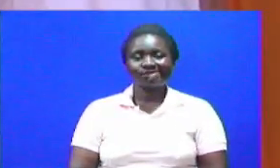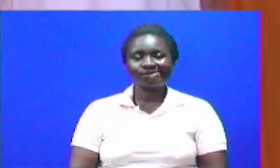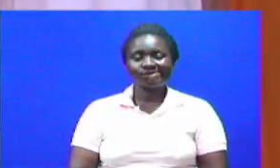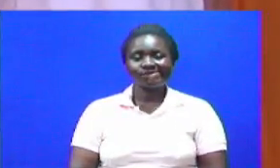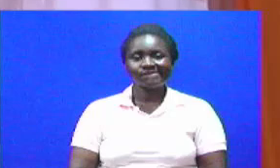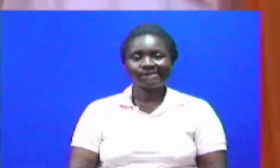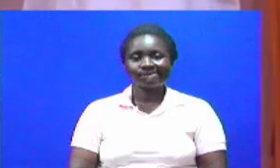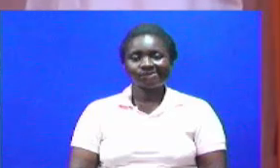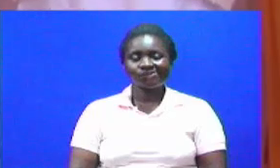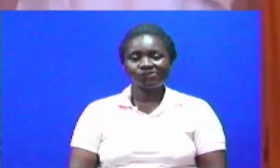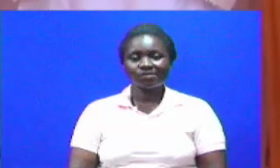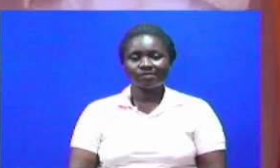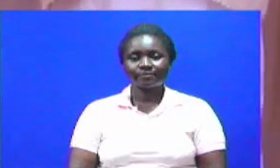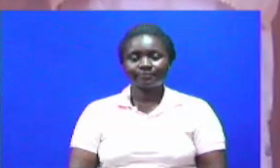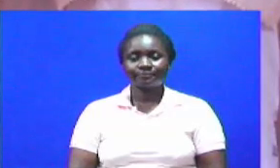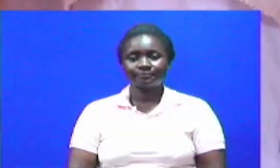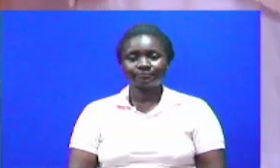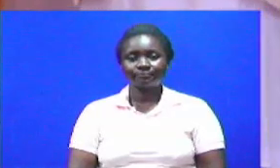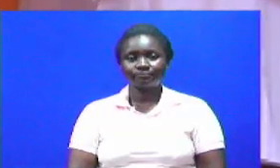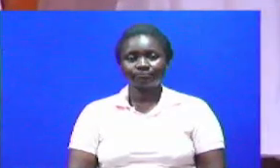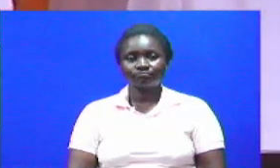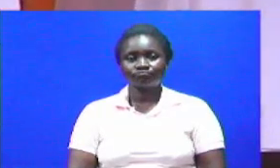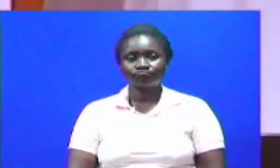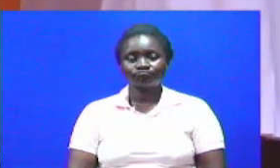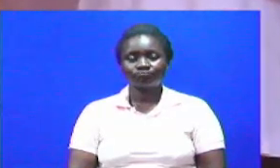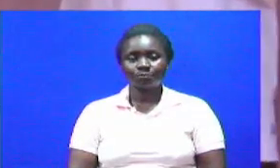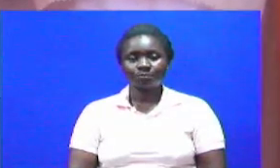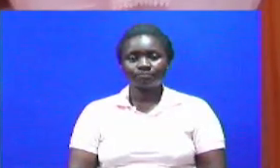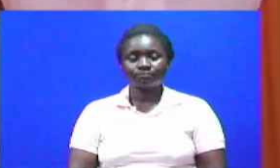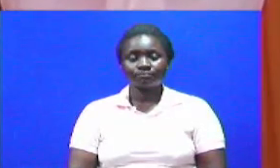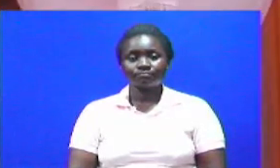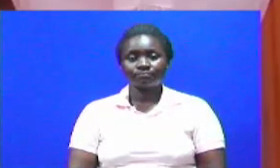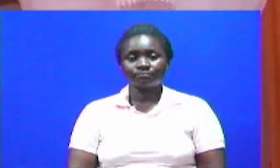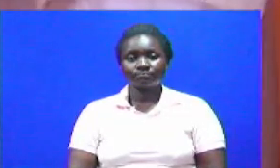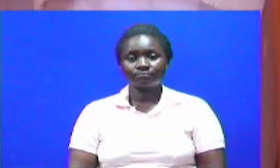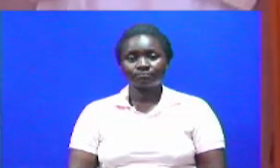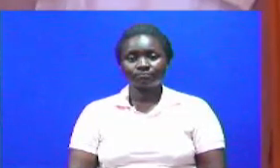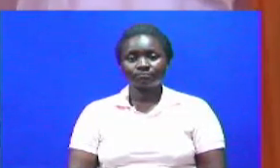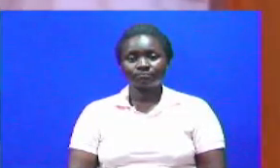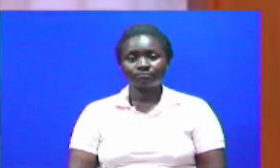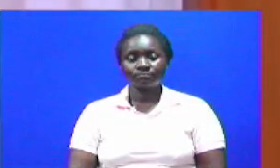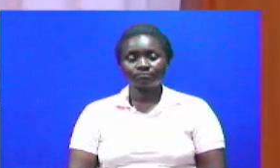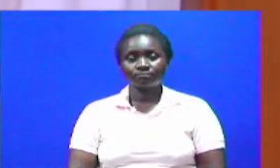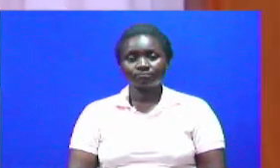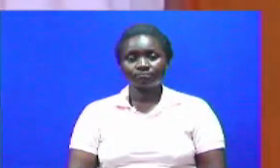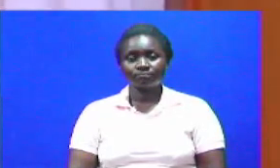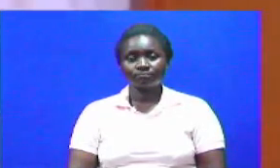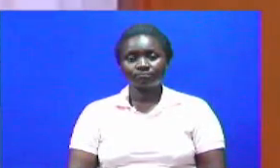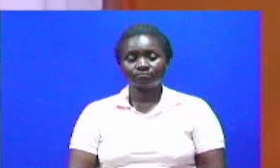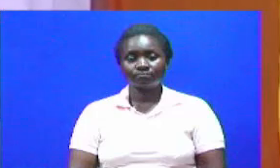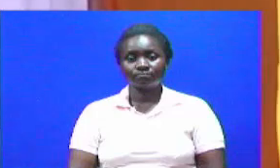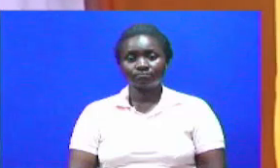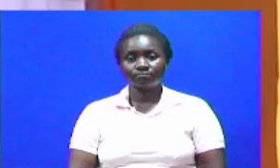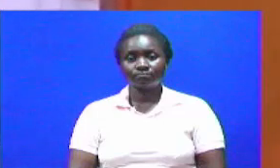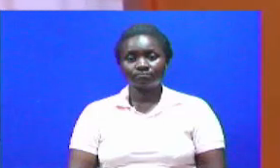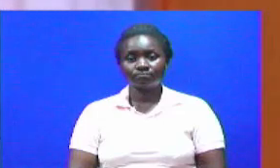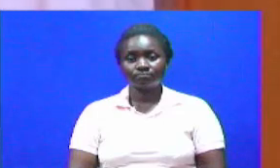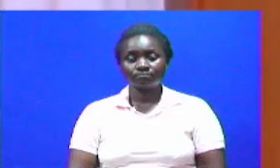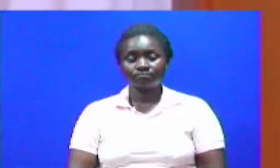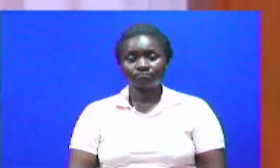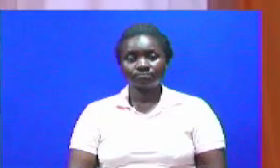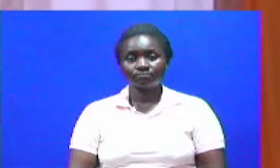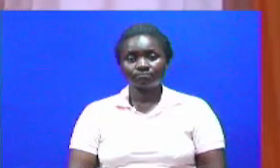Has been hit and gotten the better. You are still a person. But from there, you